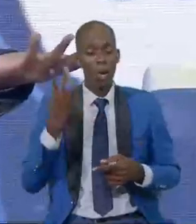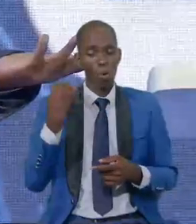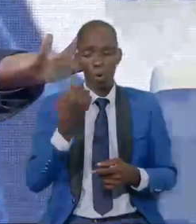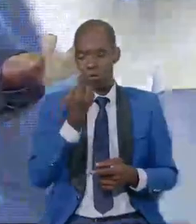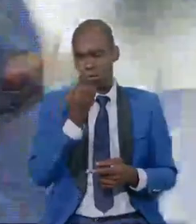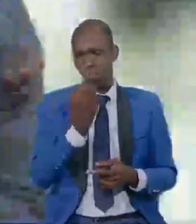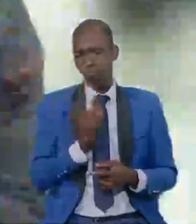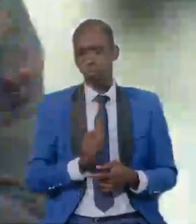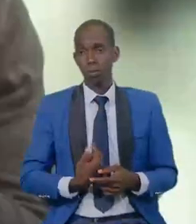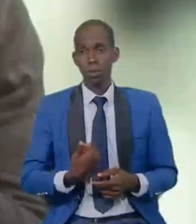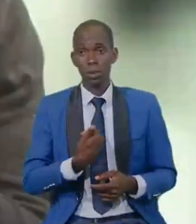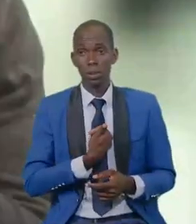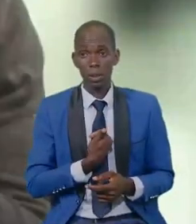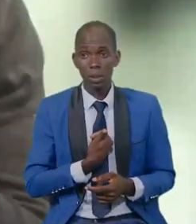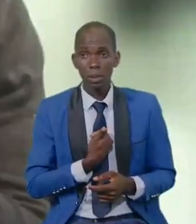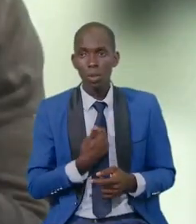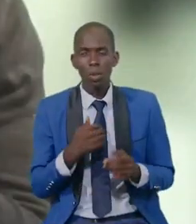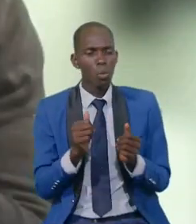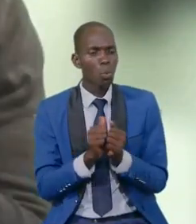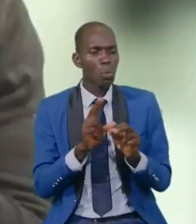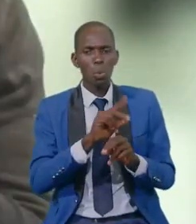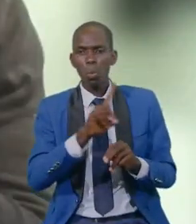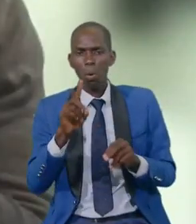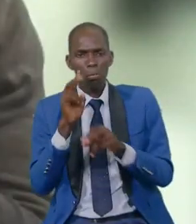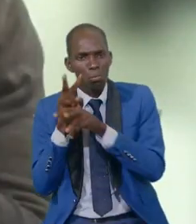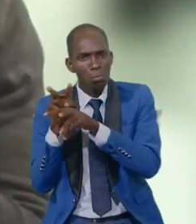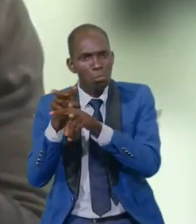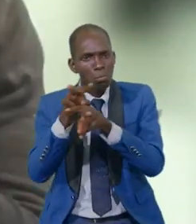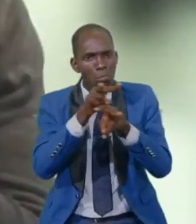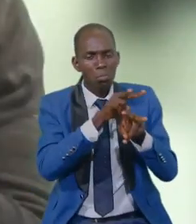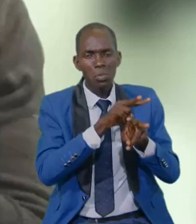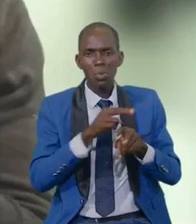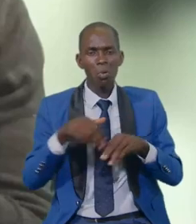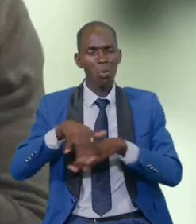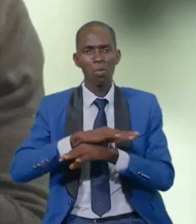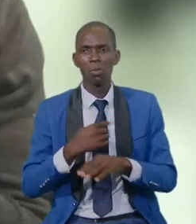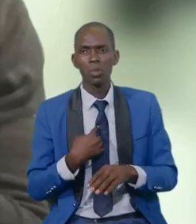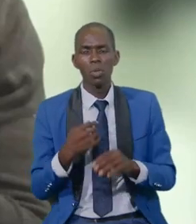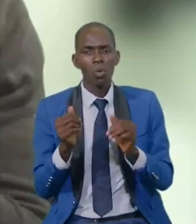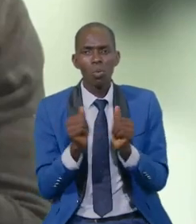Lorsque j'étais à moi seul, sans que personne soit là,